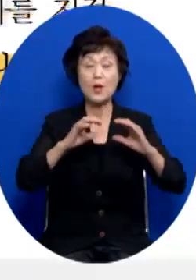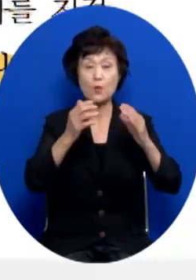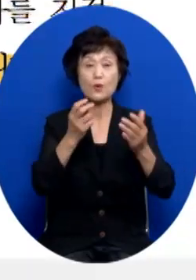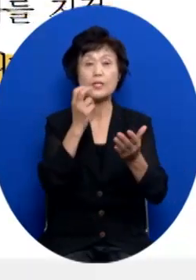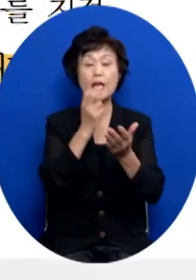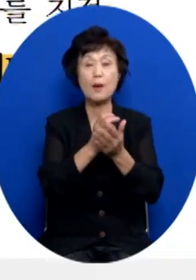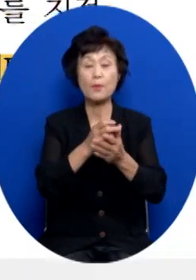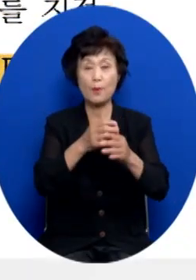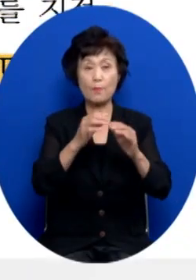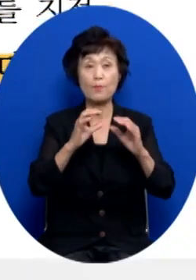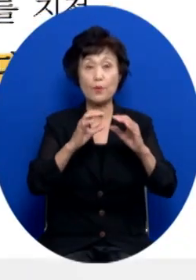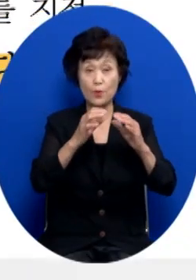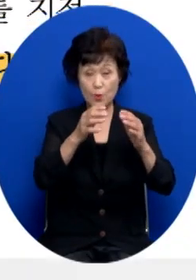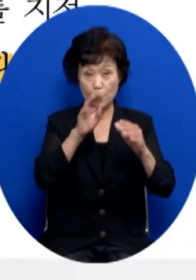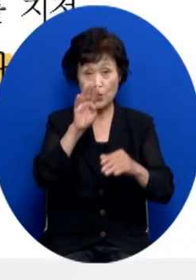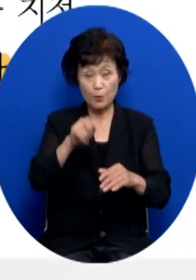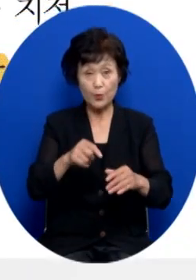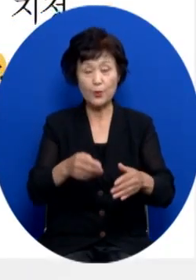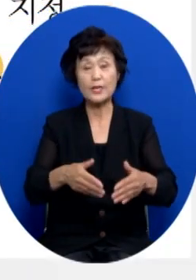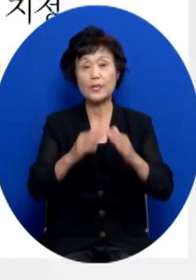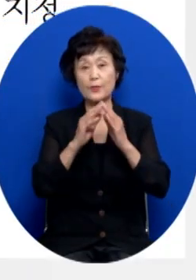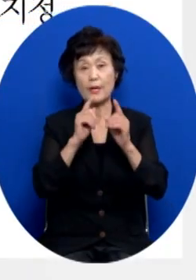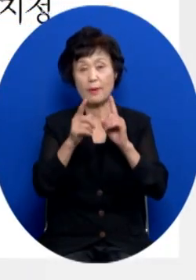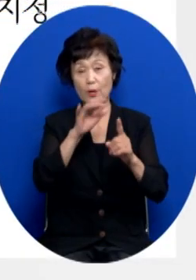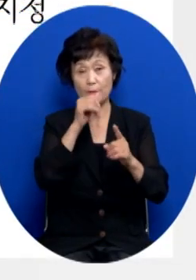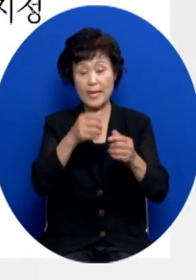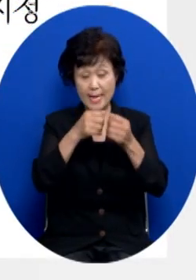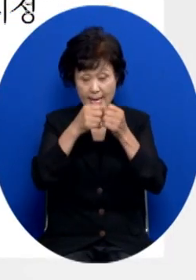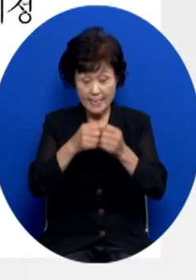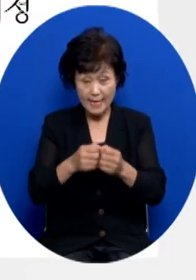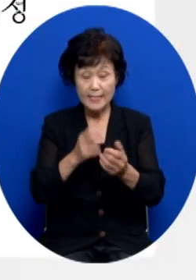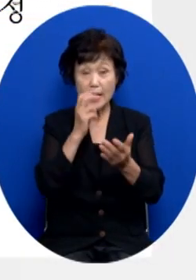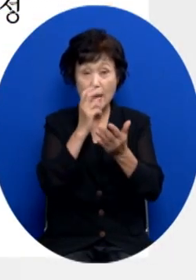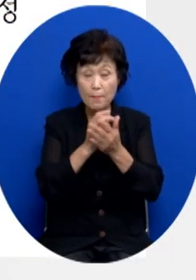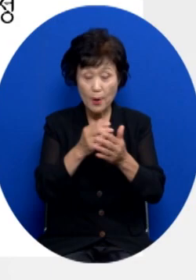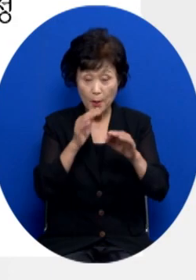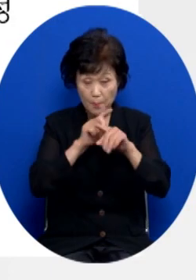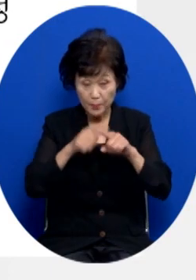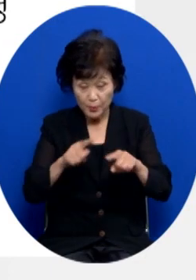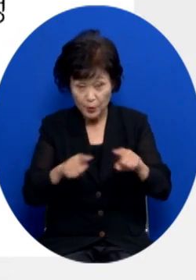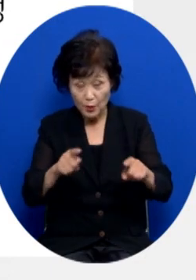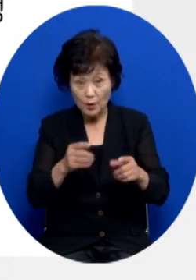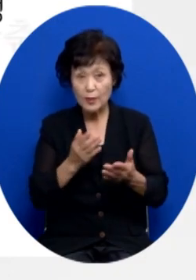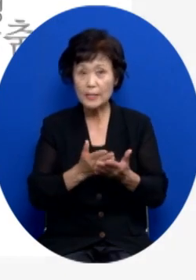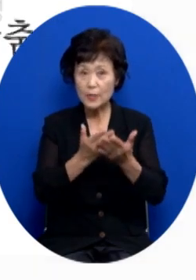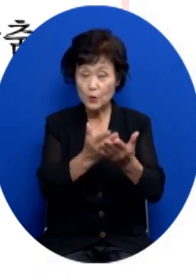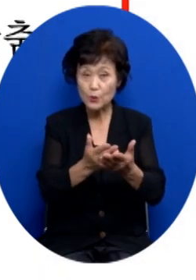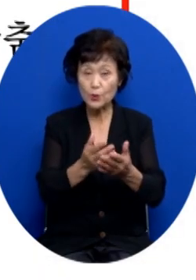밝혔습니다. 국제법무국은 상세하고 정확한 법리 분석과 대응 방안을 제공하는 한편